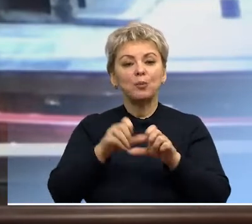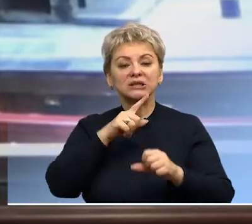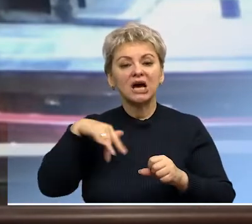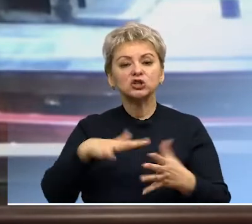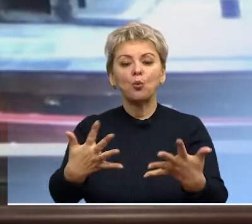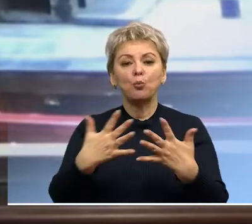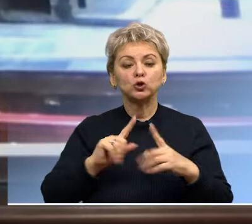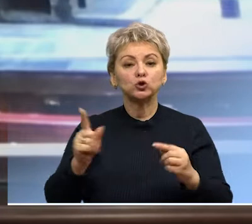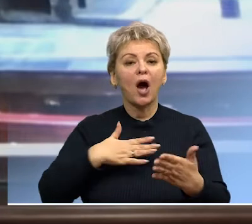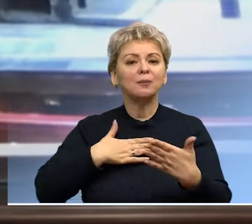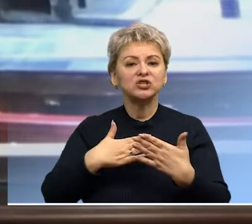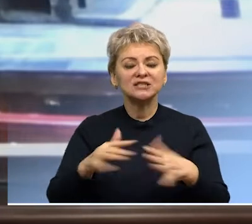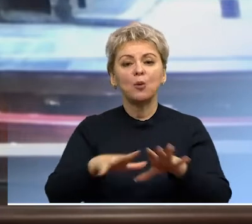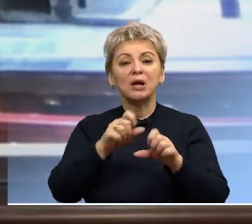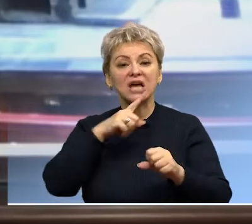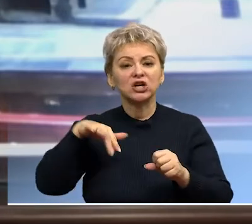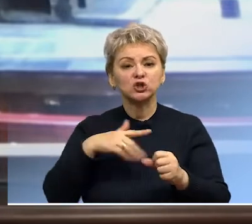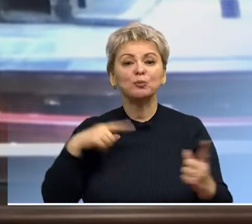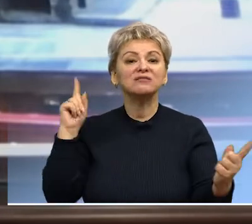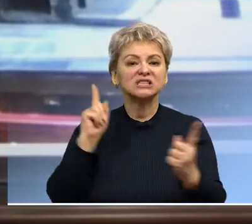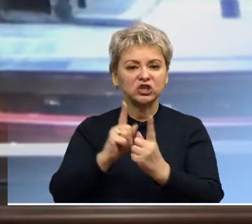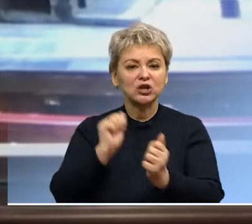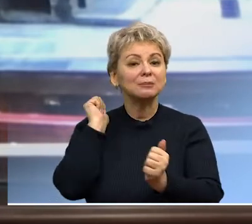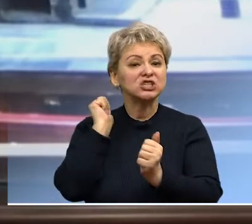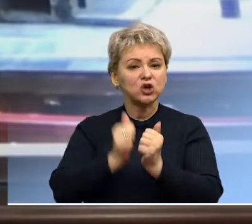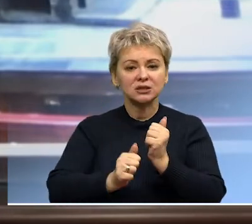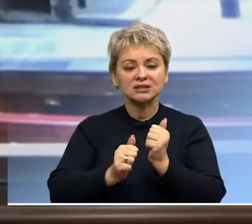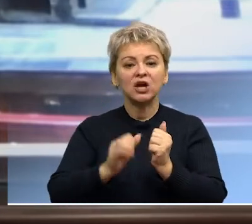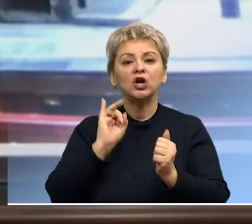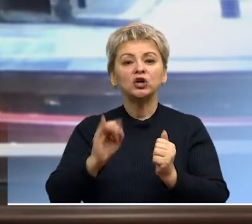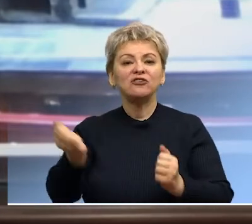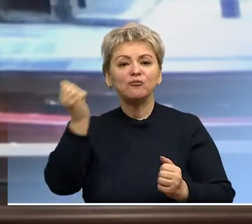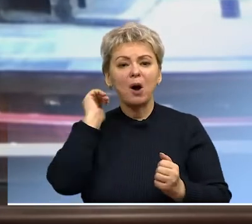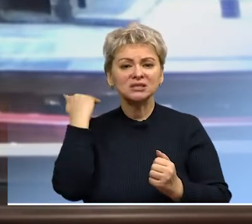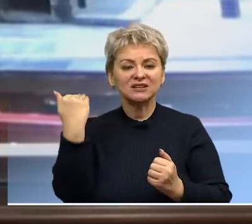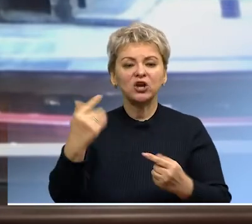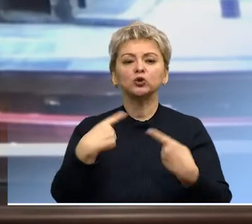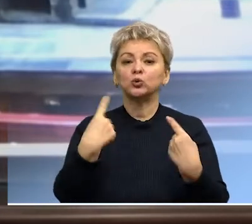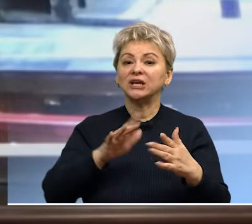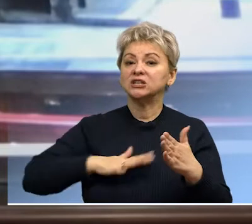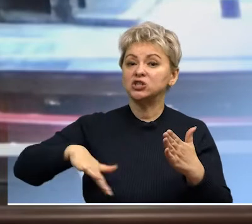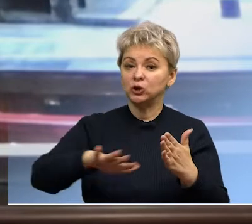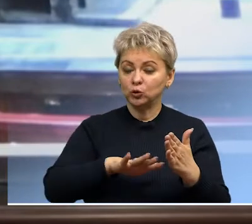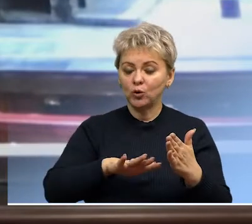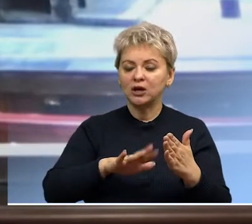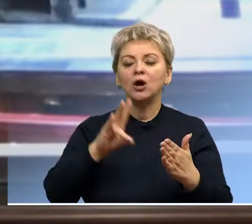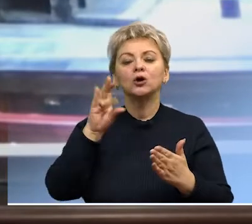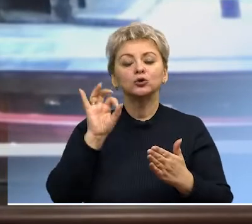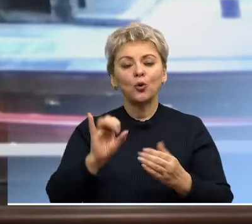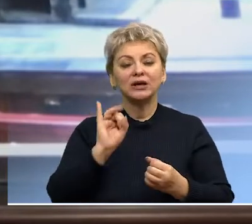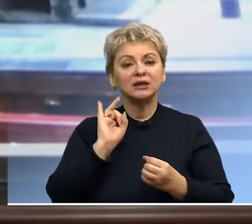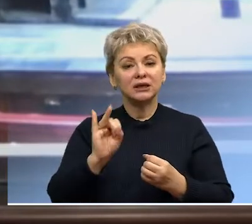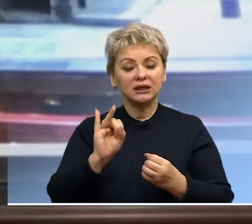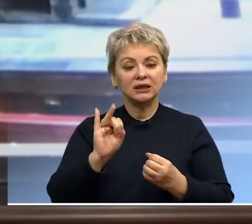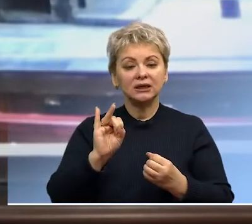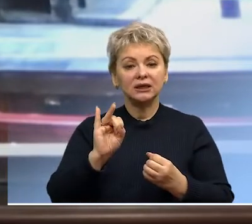России. Понятно, что с Общественной палатой России мы встречаемся часто. И в Москве, и в других территориях. Ну